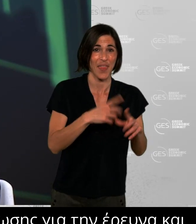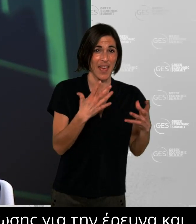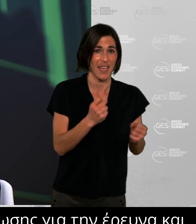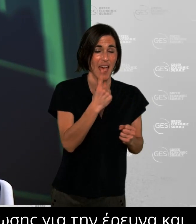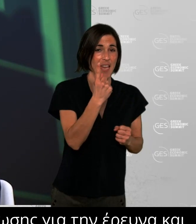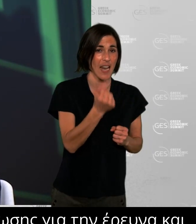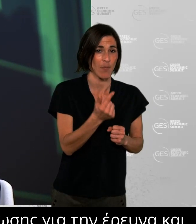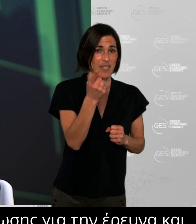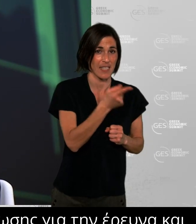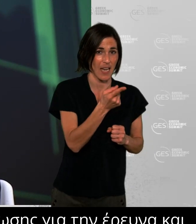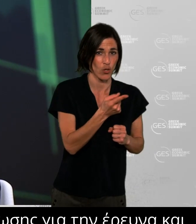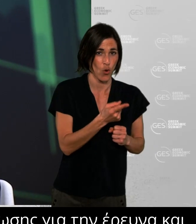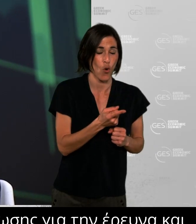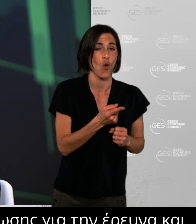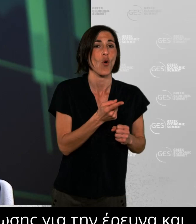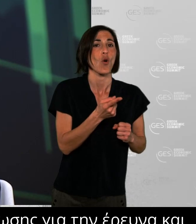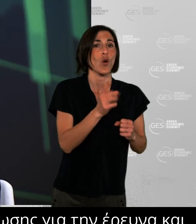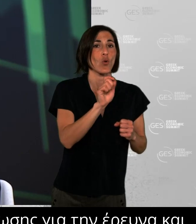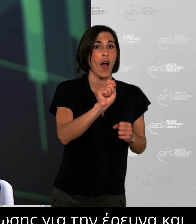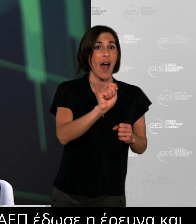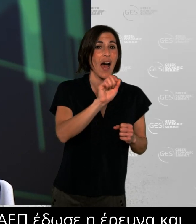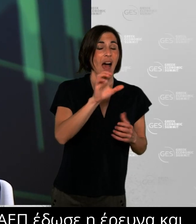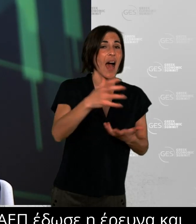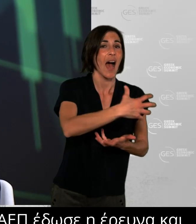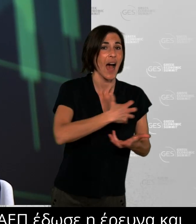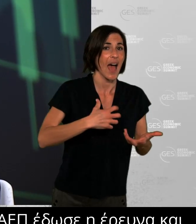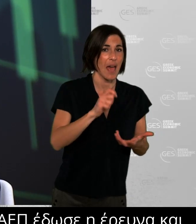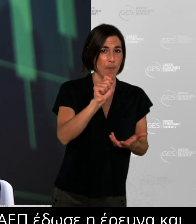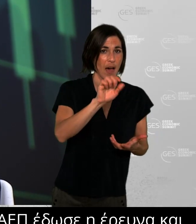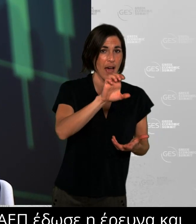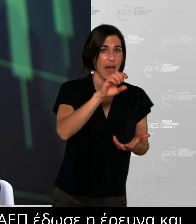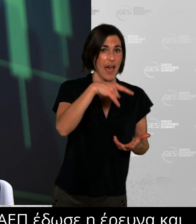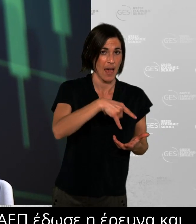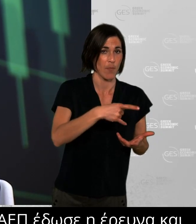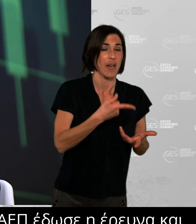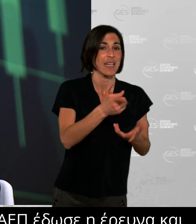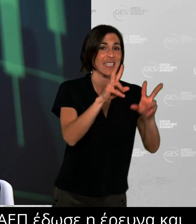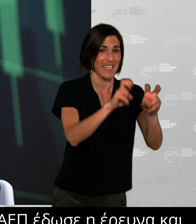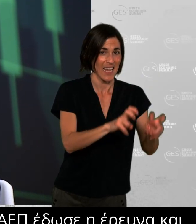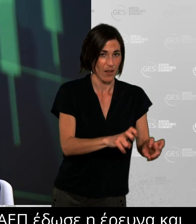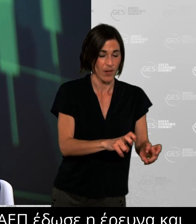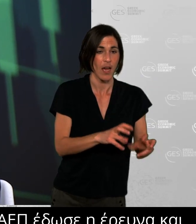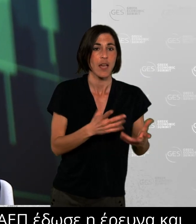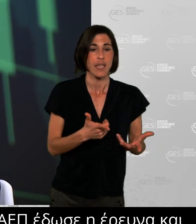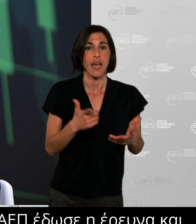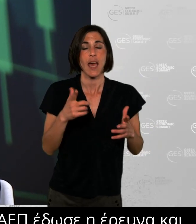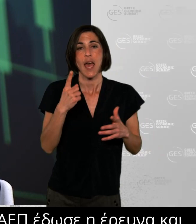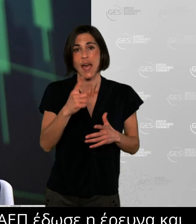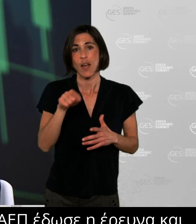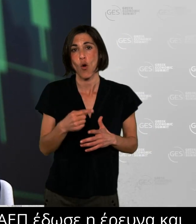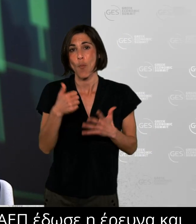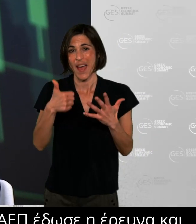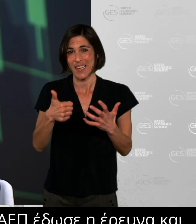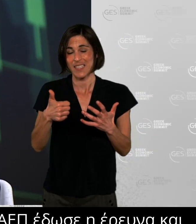έδωσε σε έρευνα και ανάπτυξη, έναντι 1,3% το 2019 και μόλις 0,6% το 2010. Όμως απέχουμε